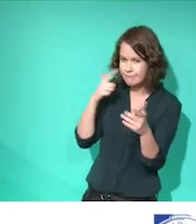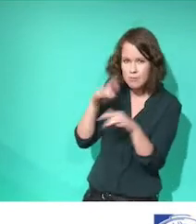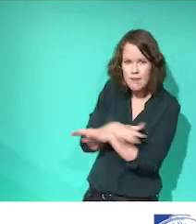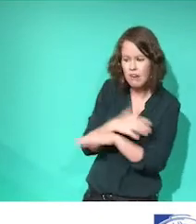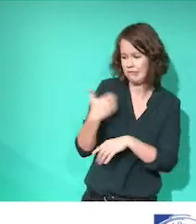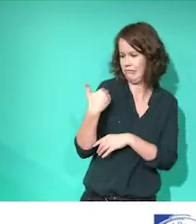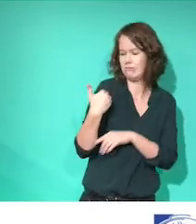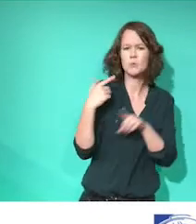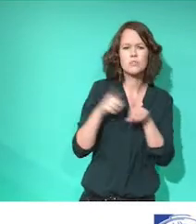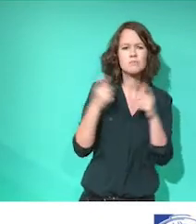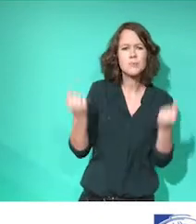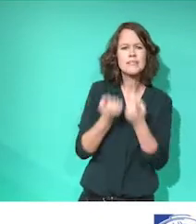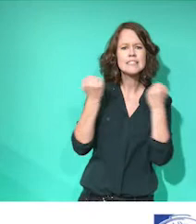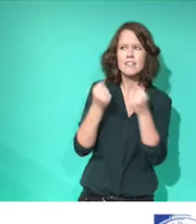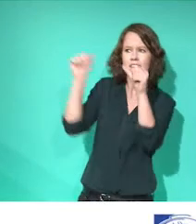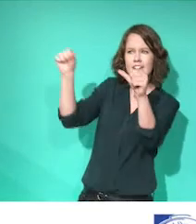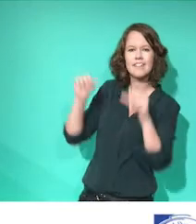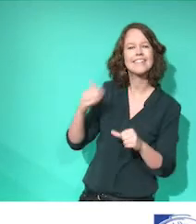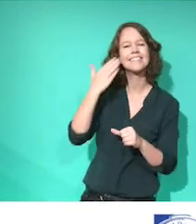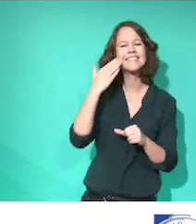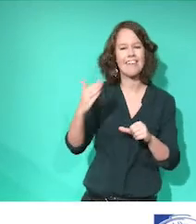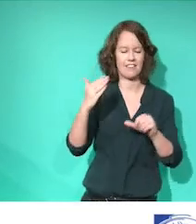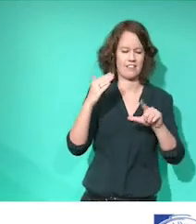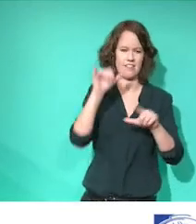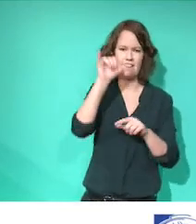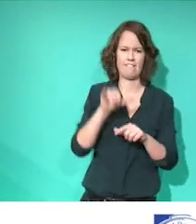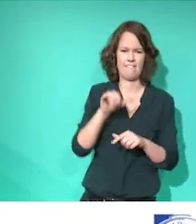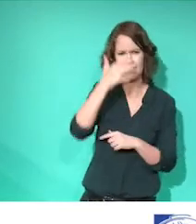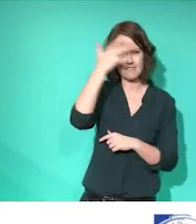tout récemment, nos amis de chez Yves Saint-Laurent se sont quand même